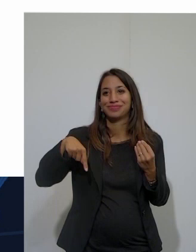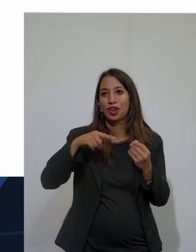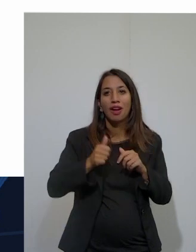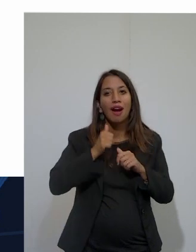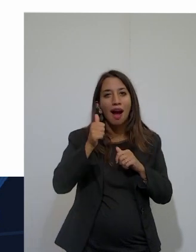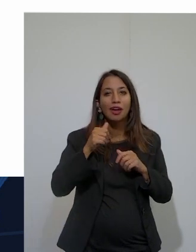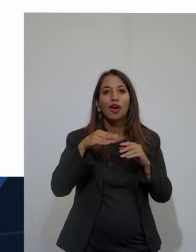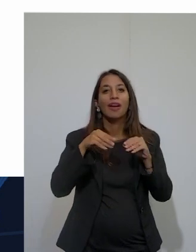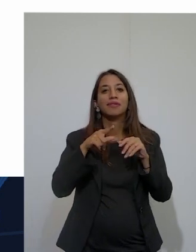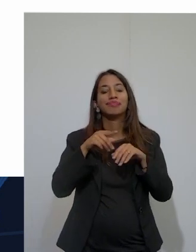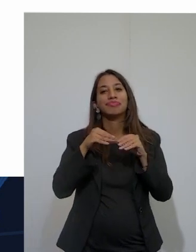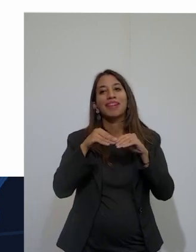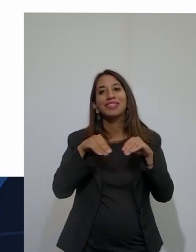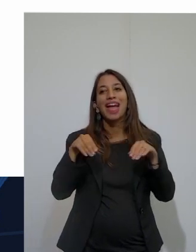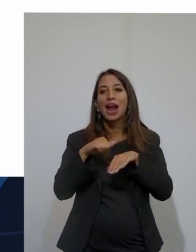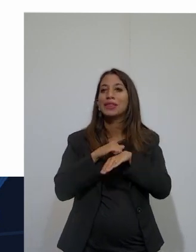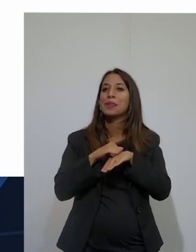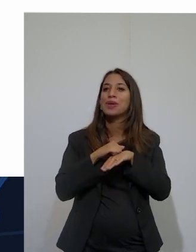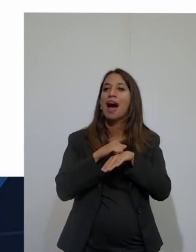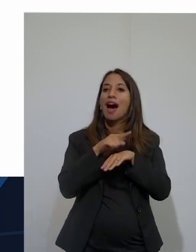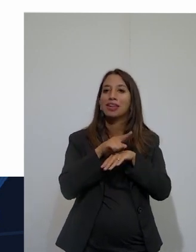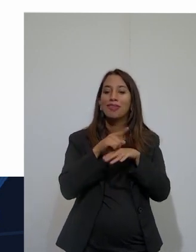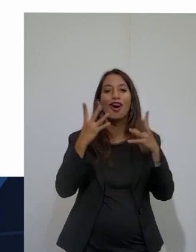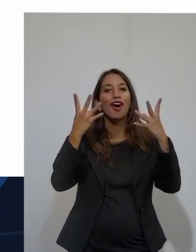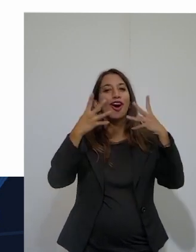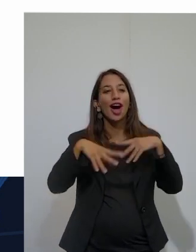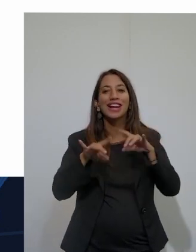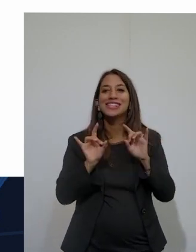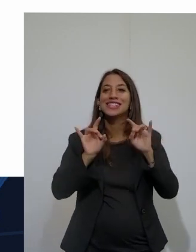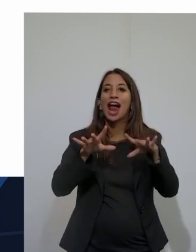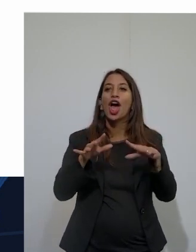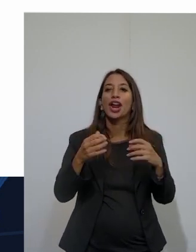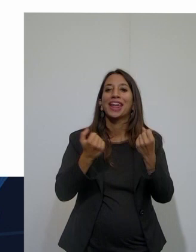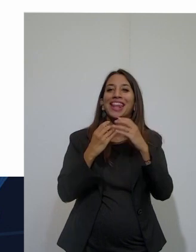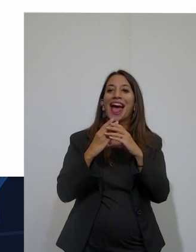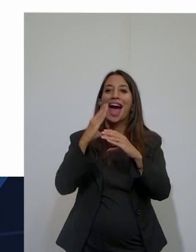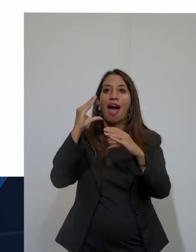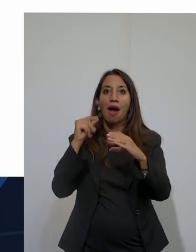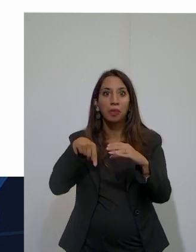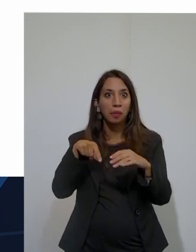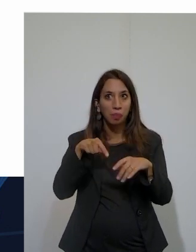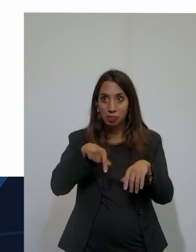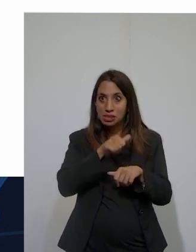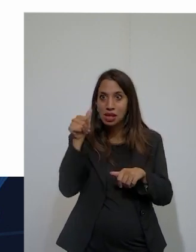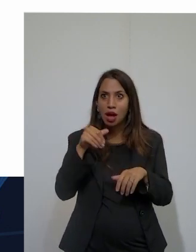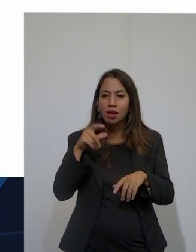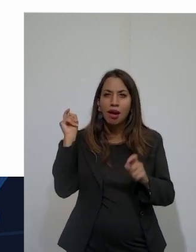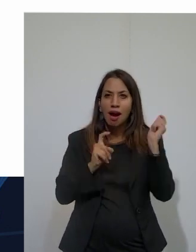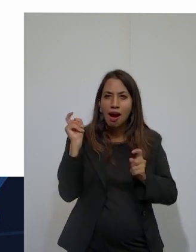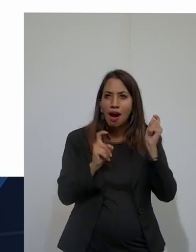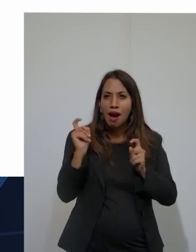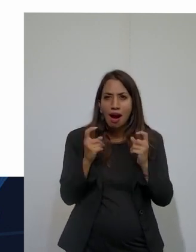Parma organizziamo il Salone del Camper, che quest'anno ha avuto una presenza record di